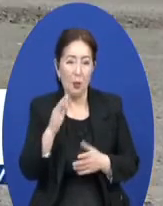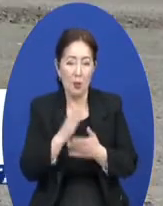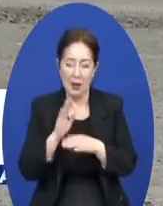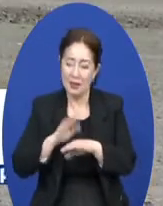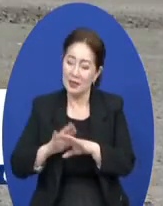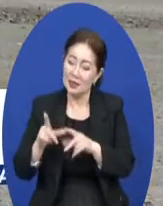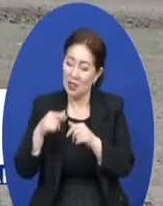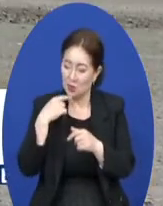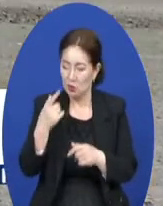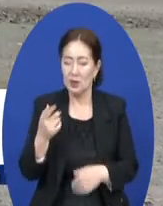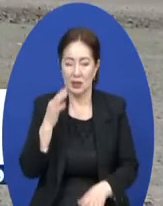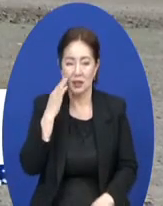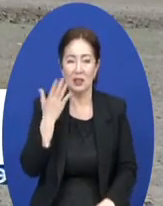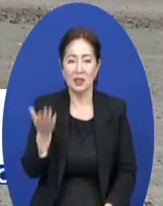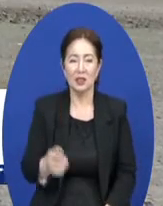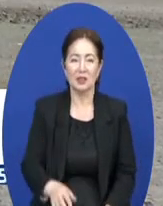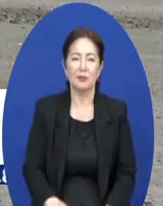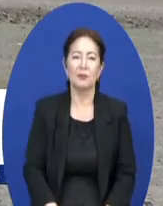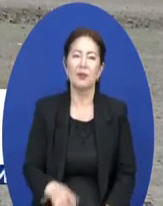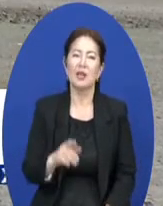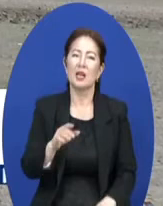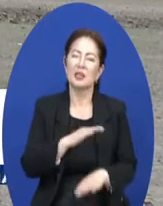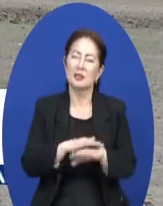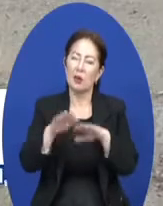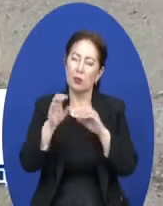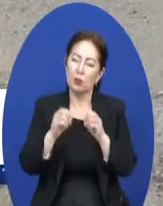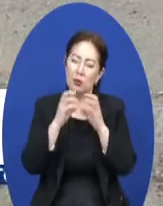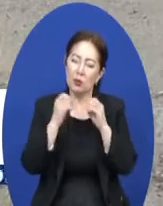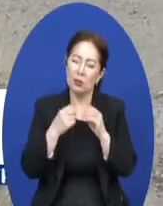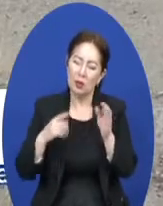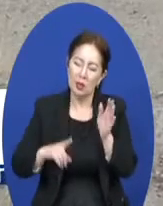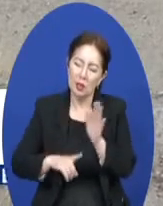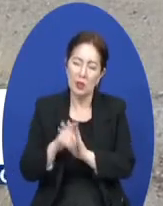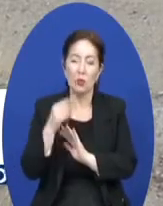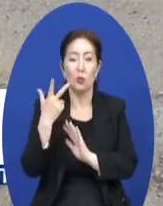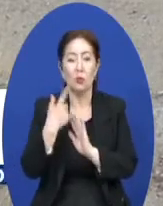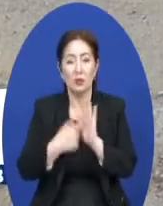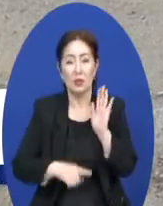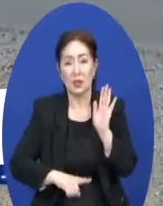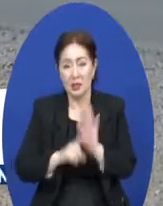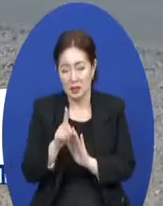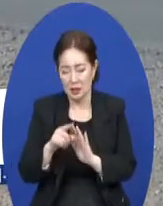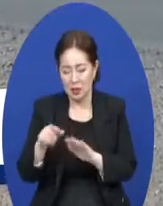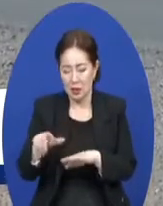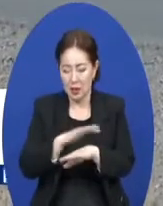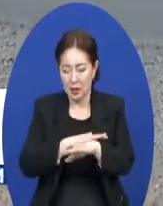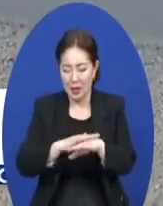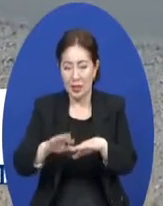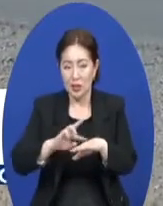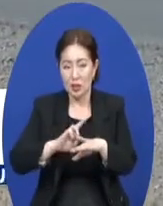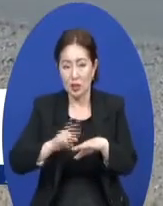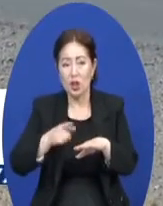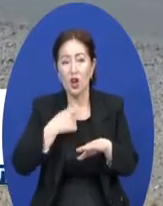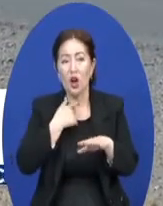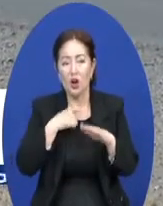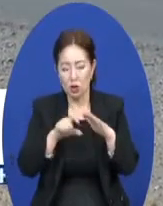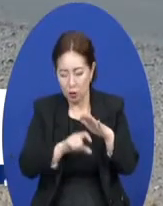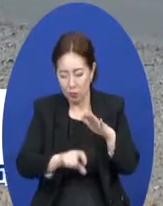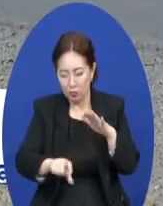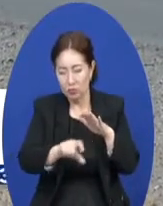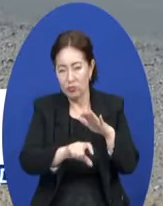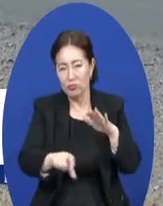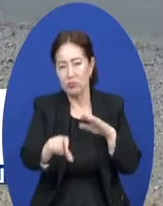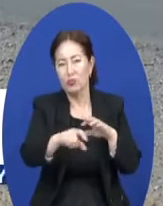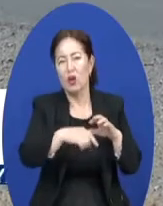өглөө. Замын их засварын бүтээн байгуулалтын ажил 3-р сараас эхэлсэн. Өнөөдрөөс эхлэн хөрсийг солих, хоолын барилгын ажлыг